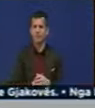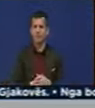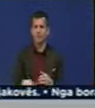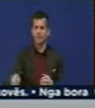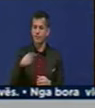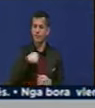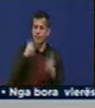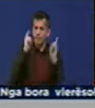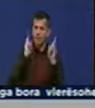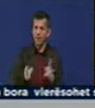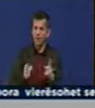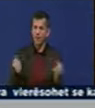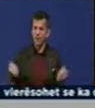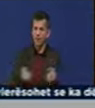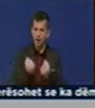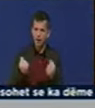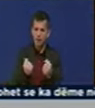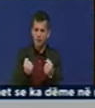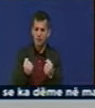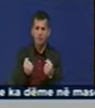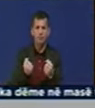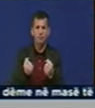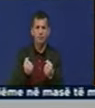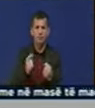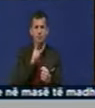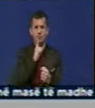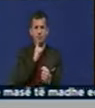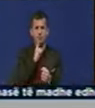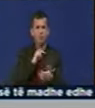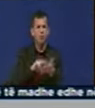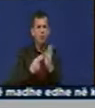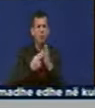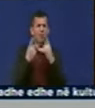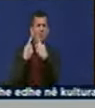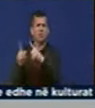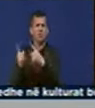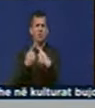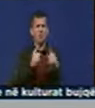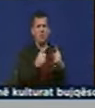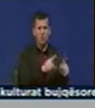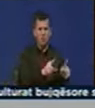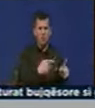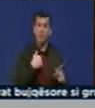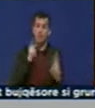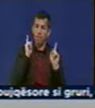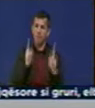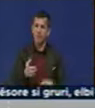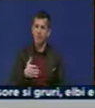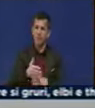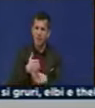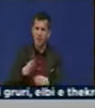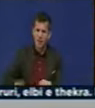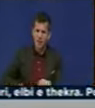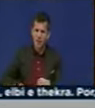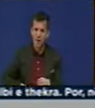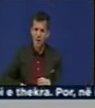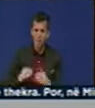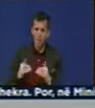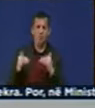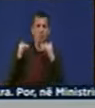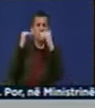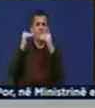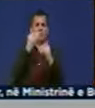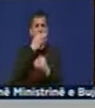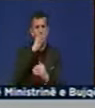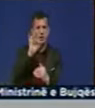shtojmë angazhimet tona që pa marrë parasysh bindjet tona partijake, të mbështesim gratë që ato të jenë në pozitë shumë të